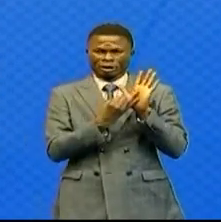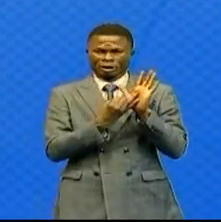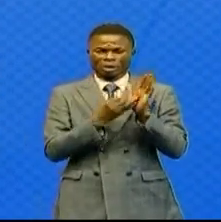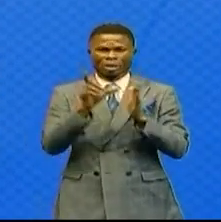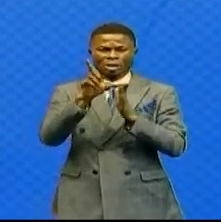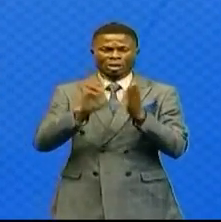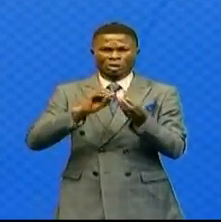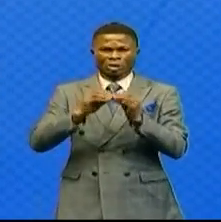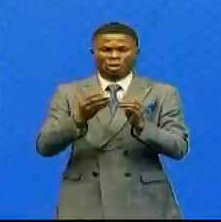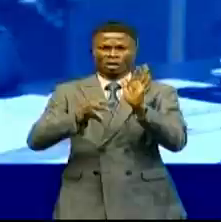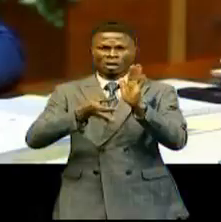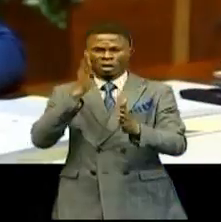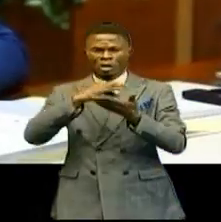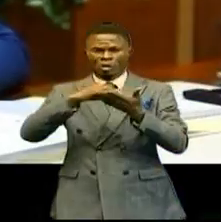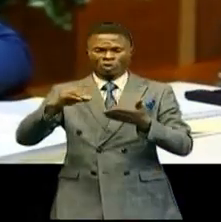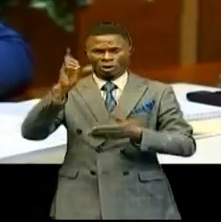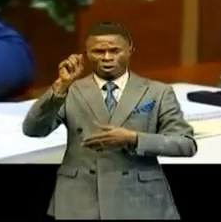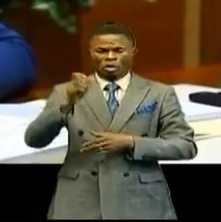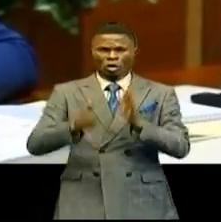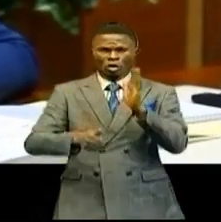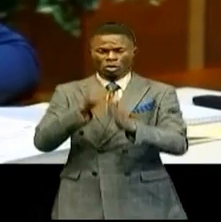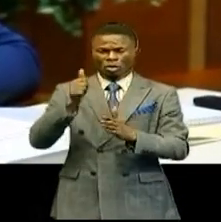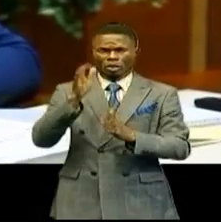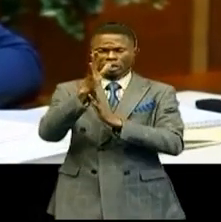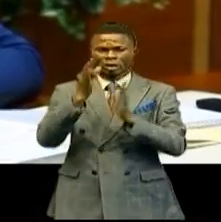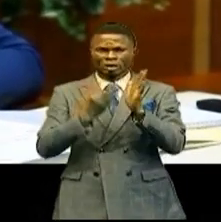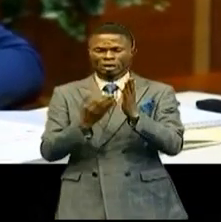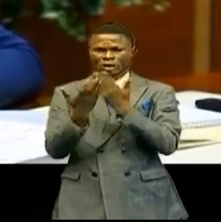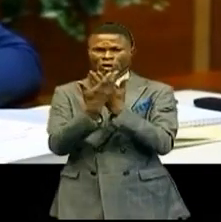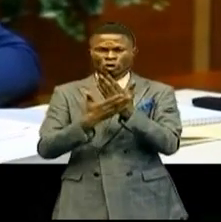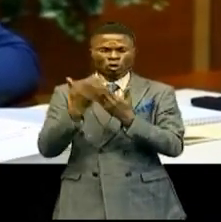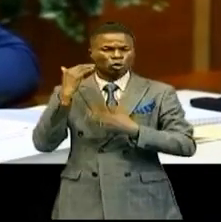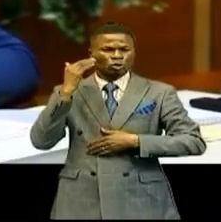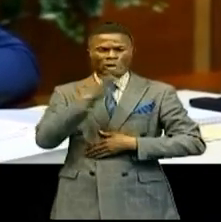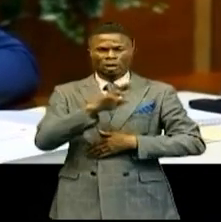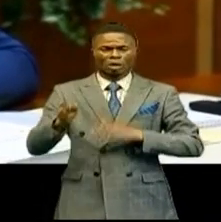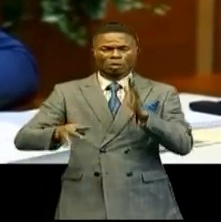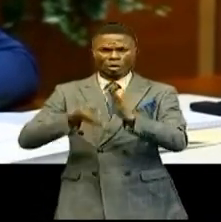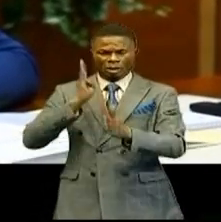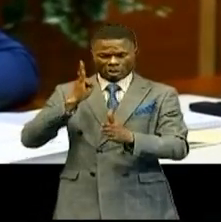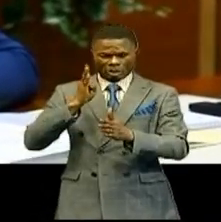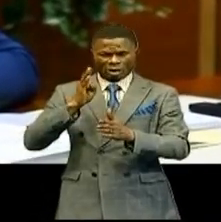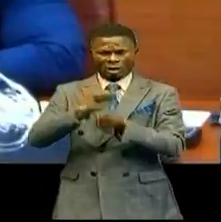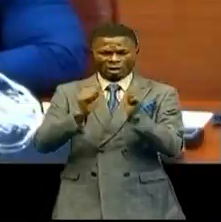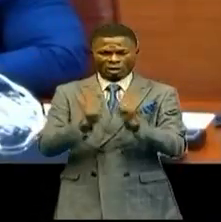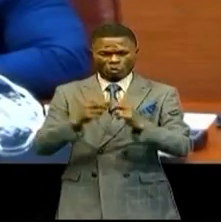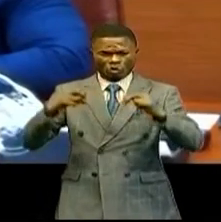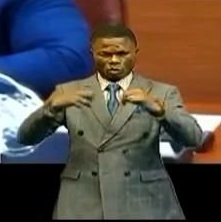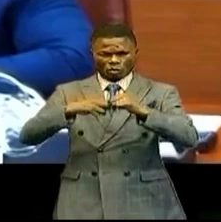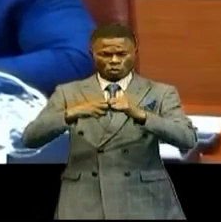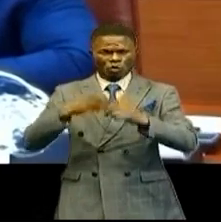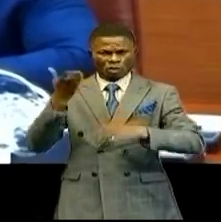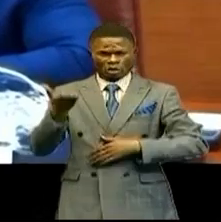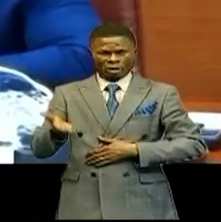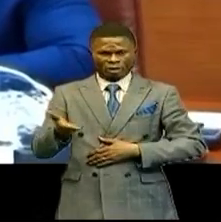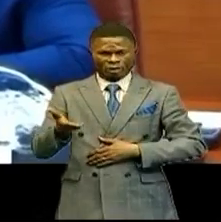loi numéro 14/011 du 17 juin 2014 régissant les secteurs de l'électricité.